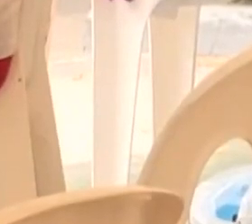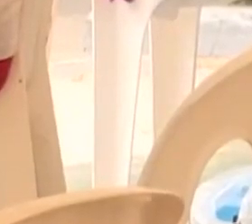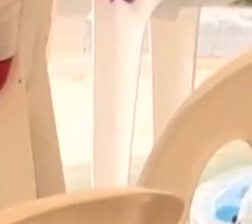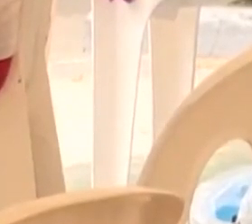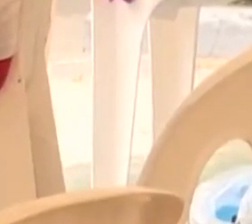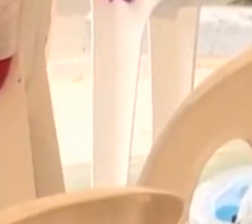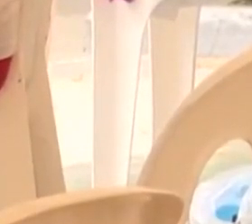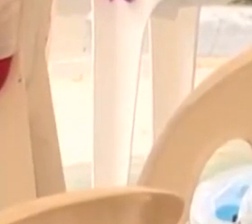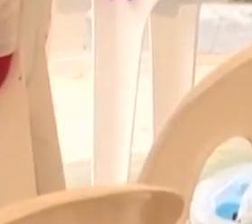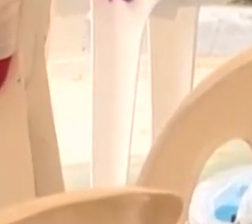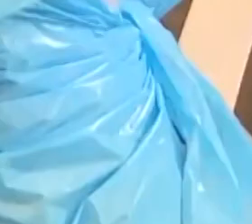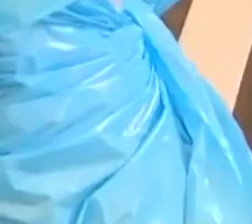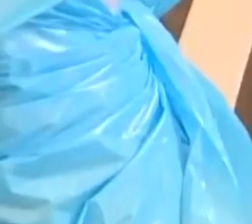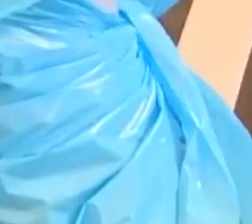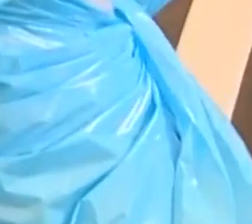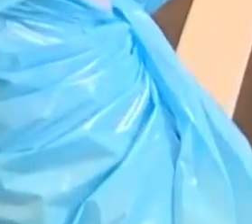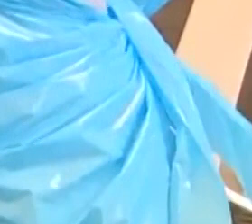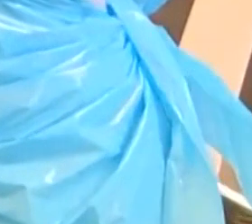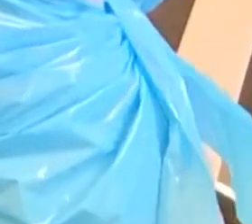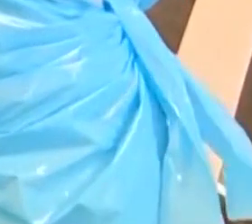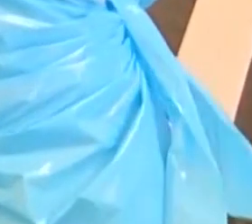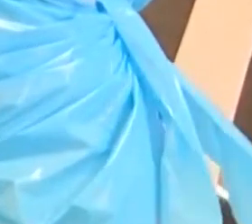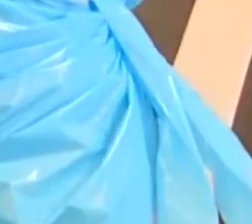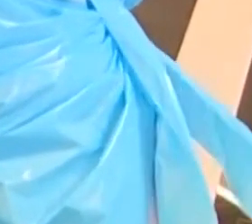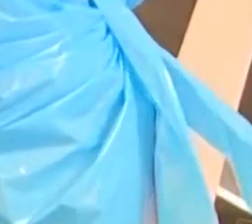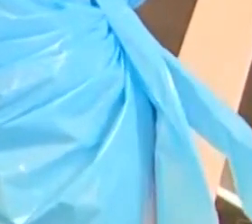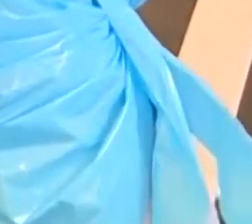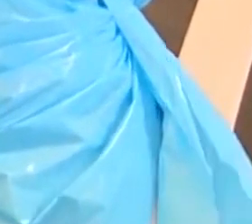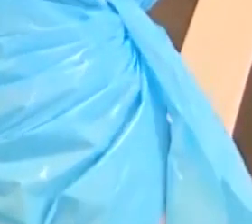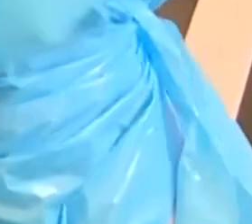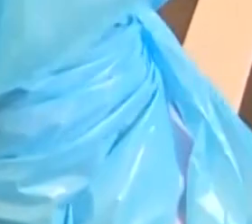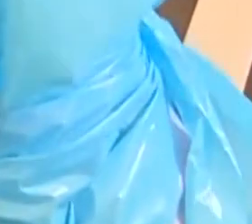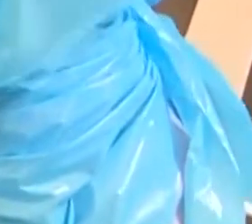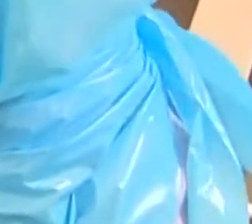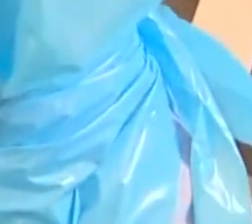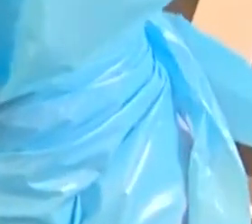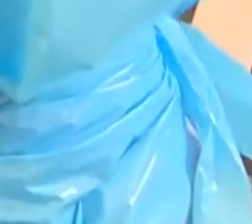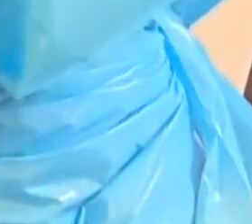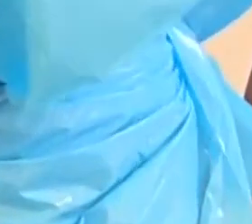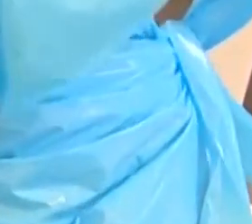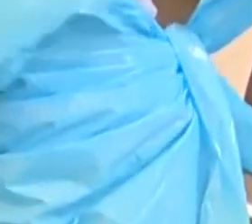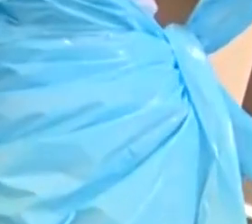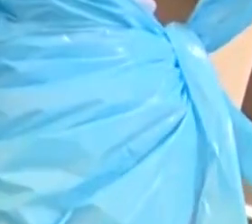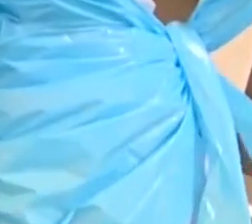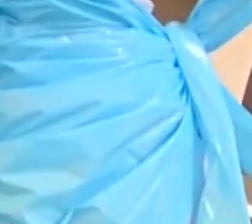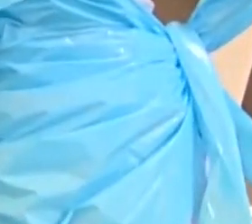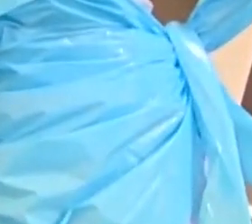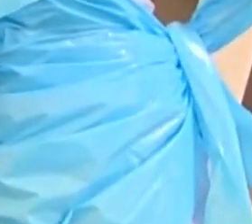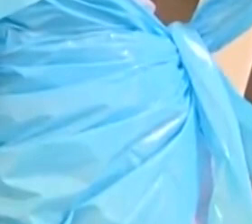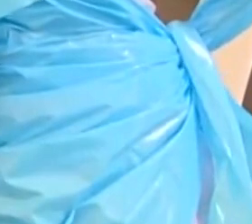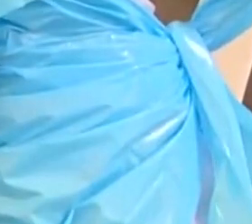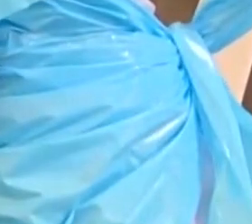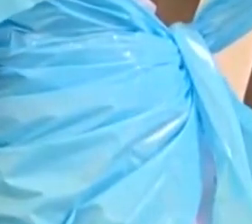ขึ้นไงคนที่อายุน้อยกว่า60ปีภูมิจะขึ้นเร็วตอบสนองกับวัคซีนได้ดีอันนี้ฉีดเข็มเดียวก็พอแล้วก็เข็มที่2ชะล